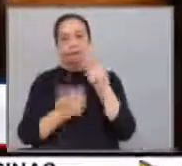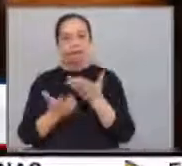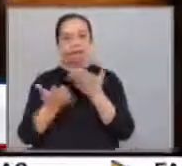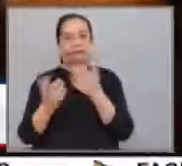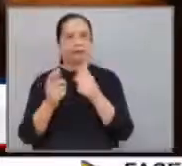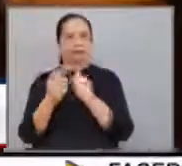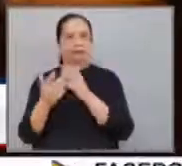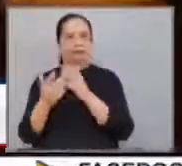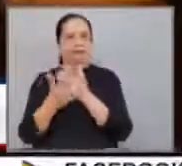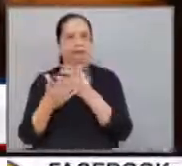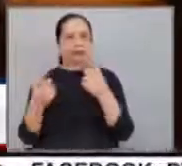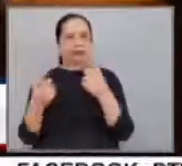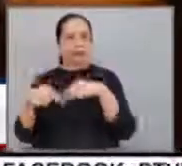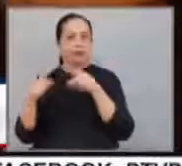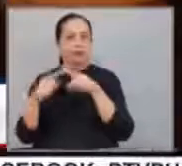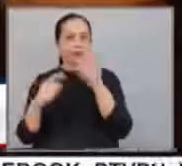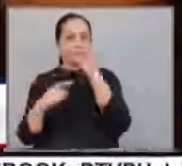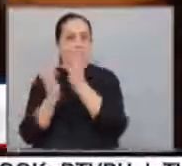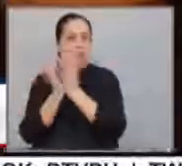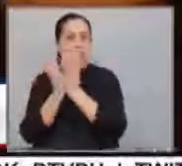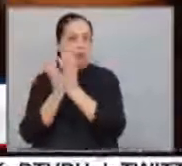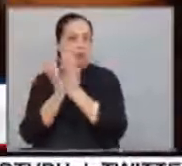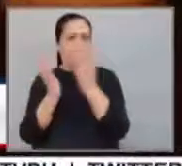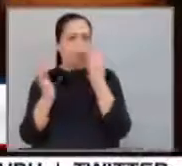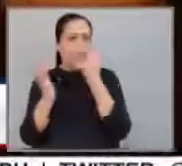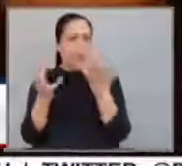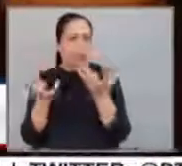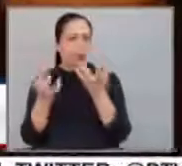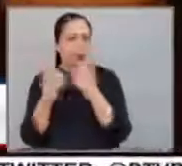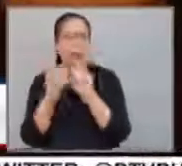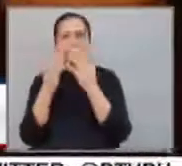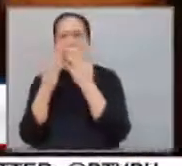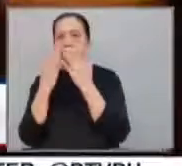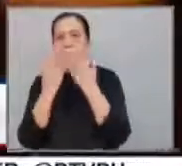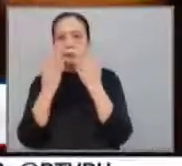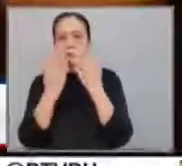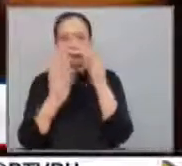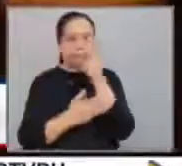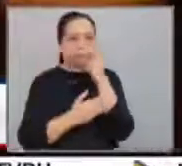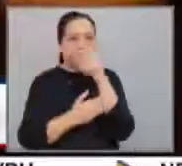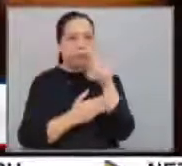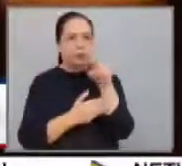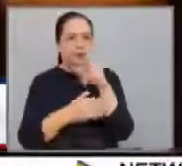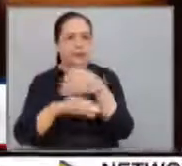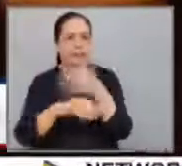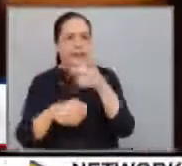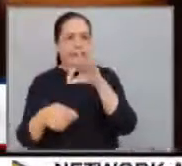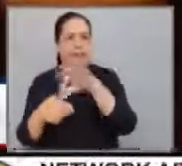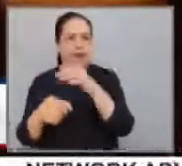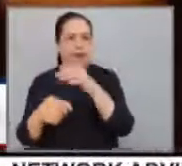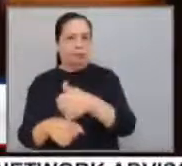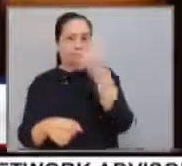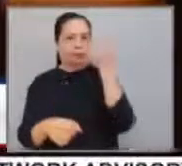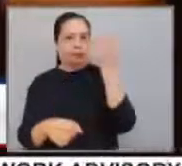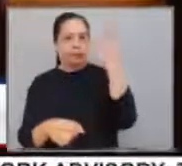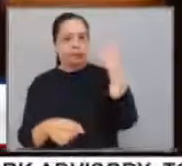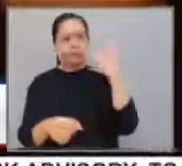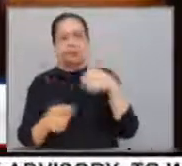aktibidad ng pagpunta sa Pinoy community dahil nais niyang magpasalamat sa mga Pilipino matapos siyang iboto at manalo nakalipas na